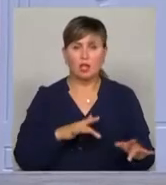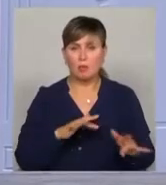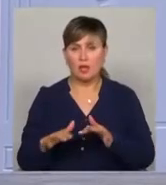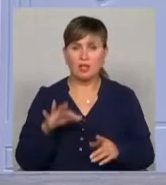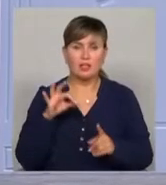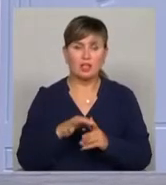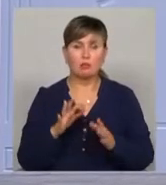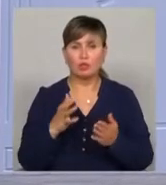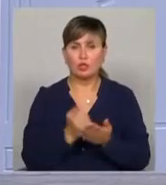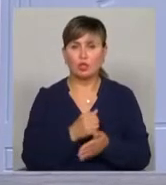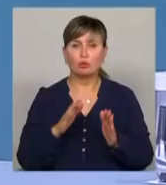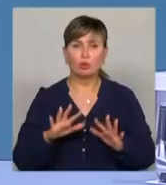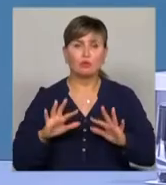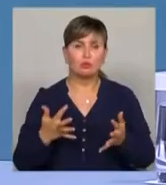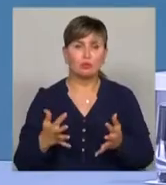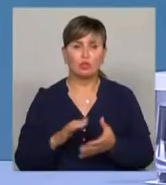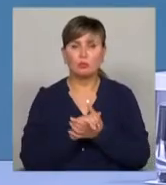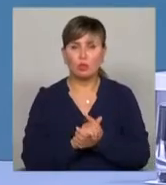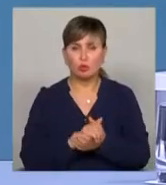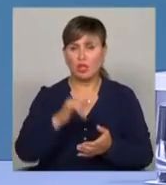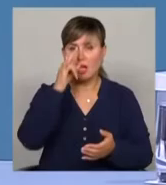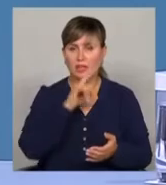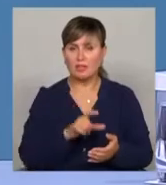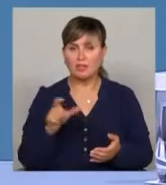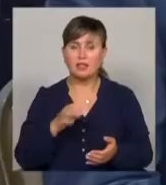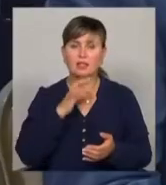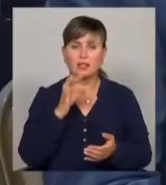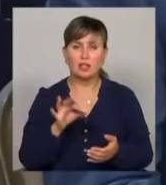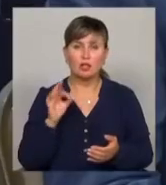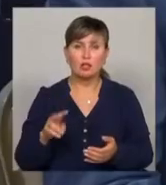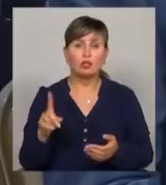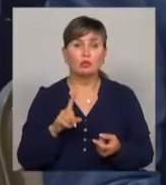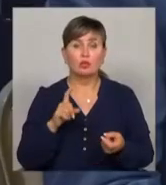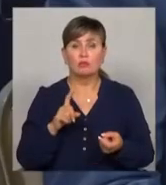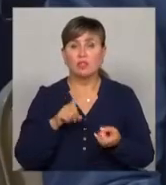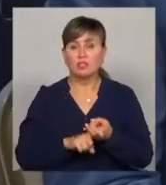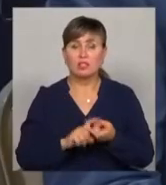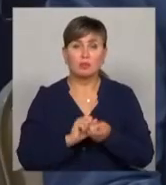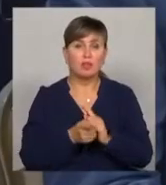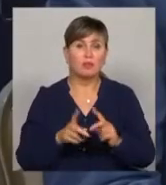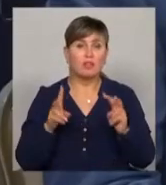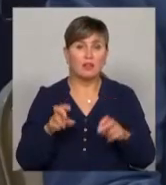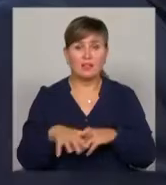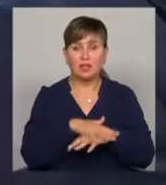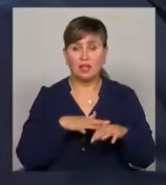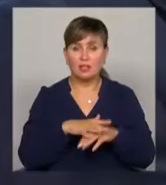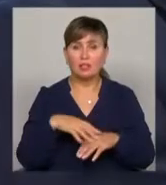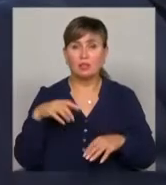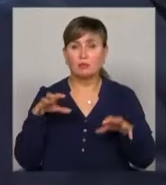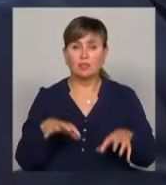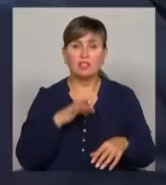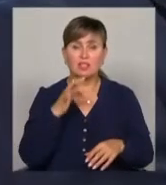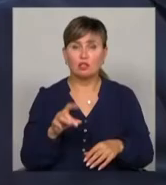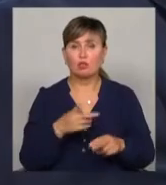Цель будет достигнута только в случае сплоченности казахстанцев, отметил он. А вот что касается переименования страны, Касым-Жомарт Токаев заверил,